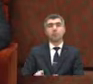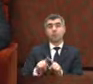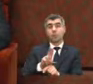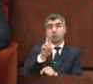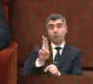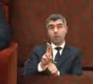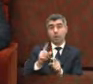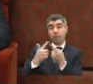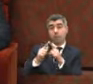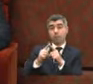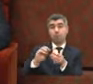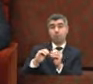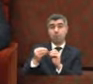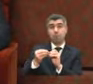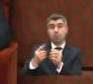جاو فيه مشاكل متعددة.